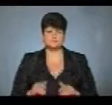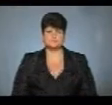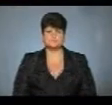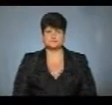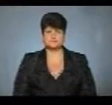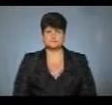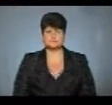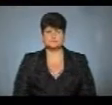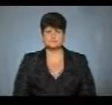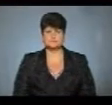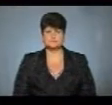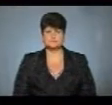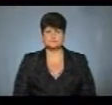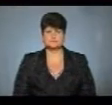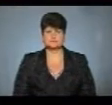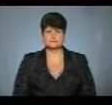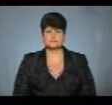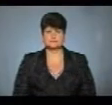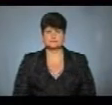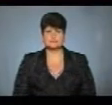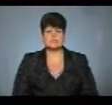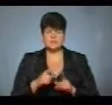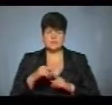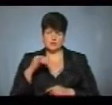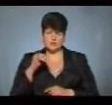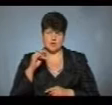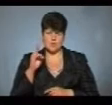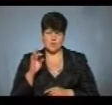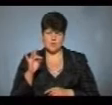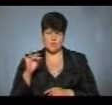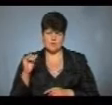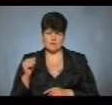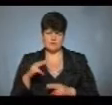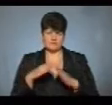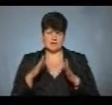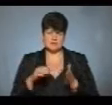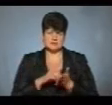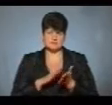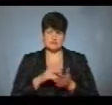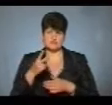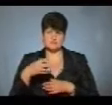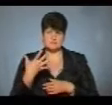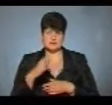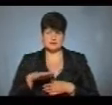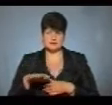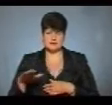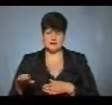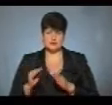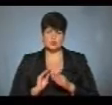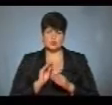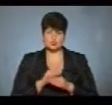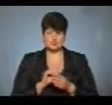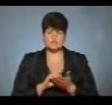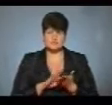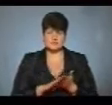Василь Панчук. Новини. За словами Юрія Королишина, до табору записалося 25 дітей, додатково зареєструватися